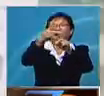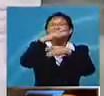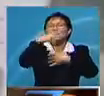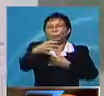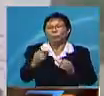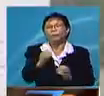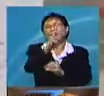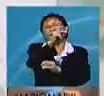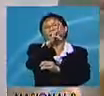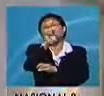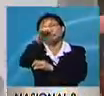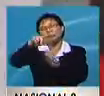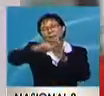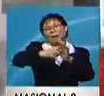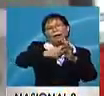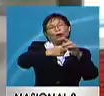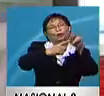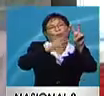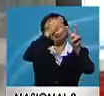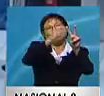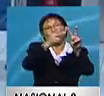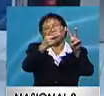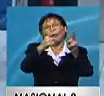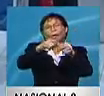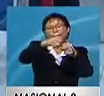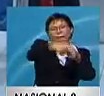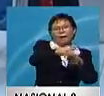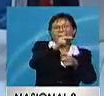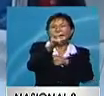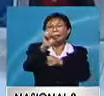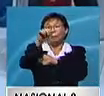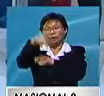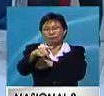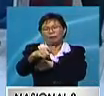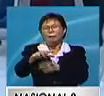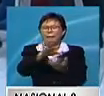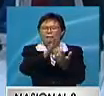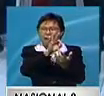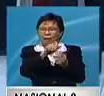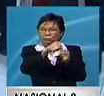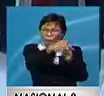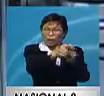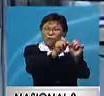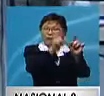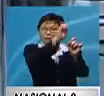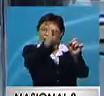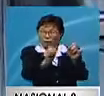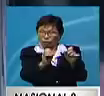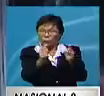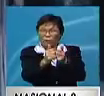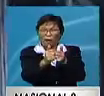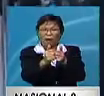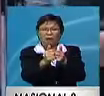pejabat Kwsp. Sejak 2 Februari lalu, pencarum Kwsp diberi pilihan untuk kekal pada kadar caruman 11%